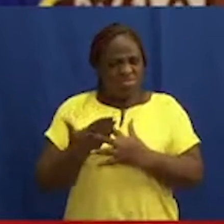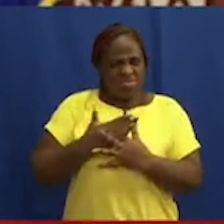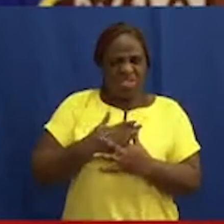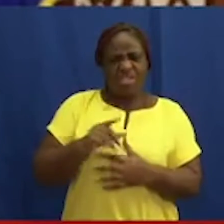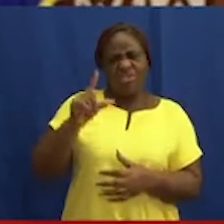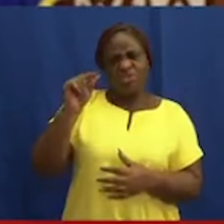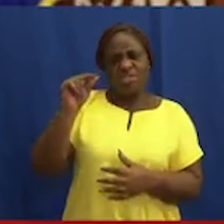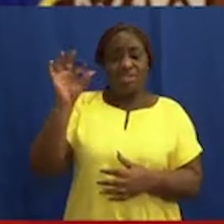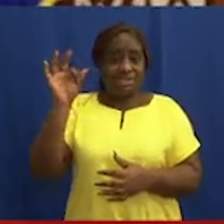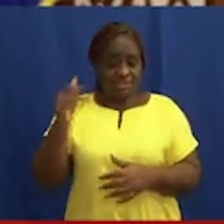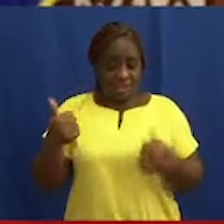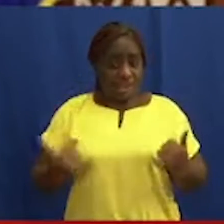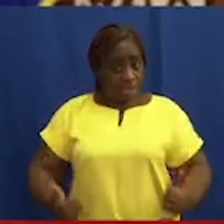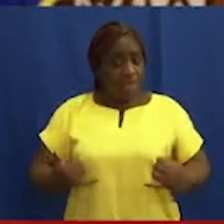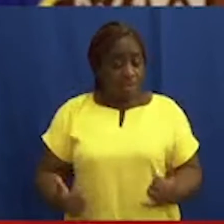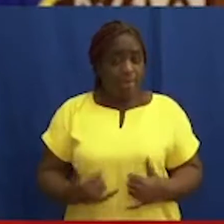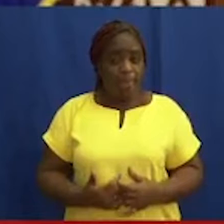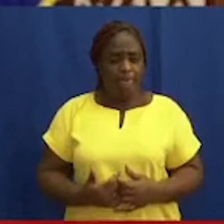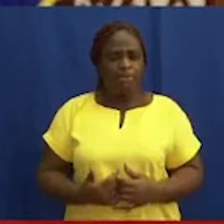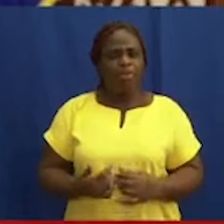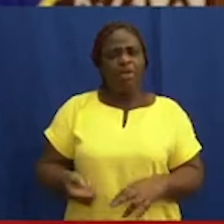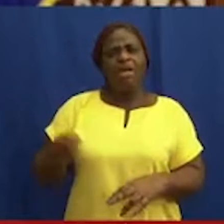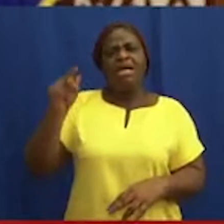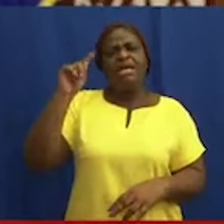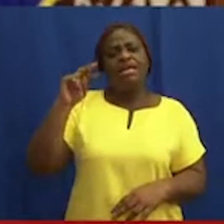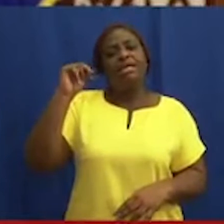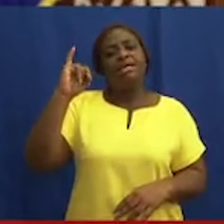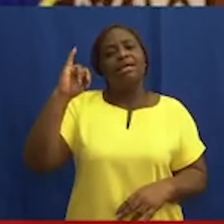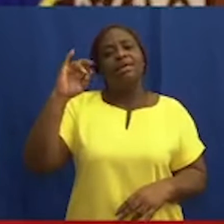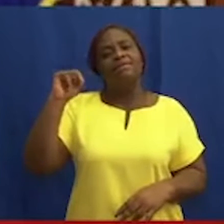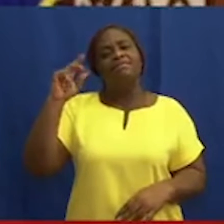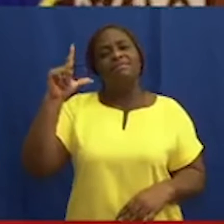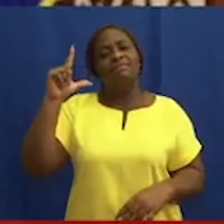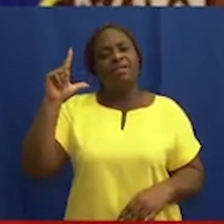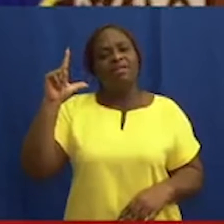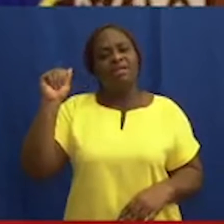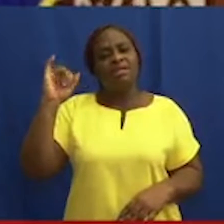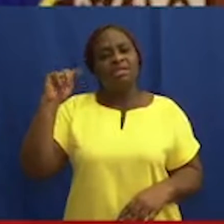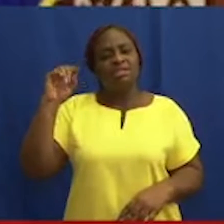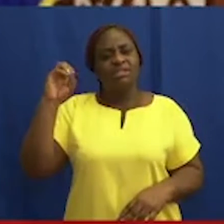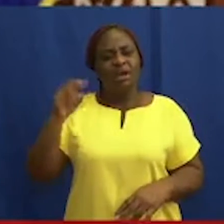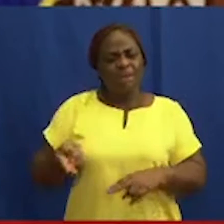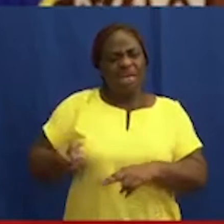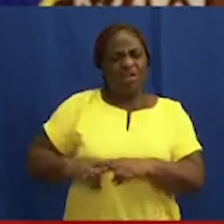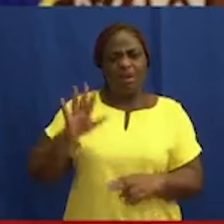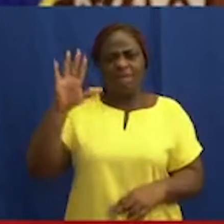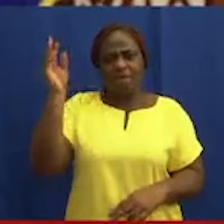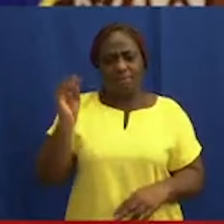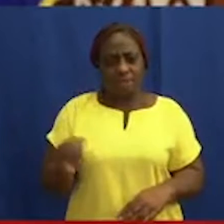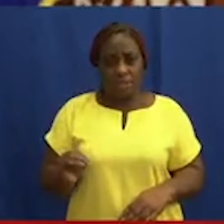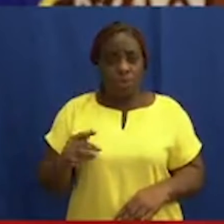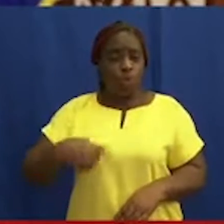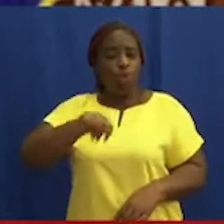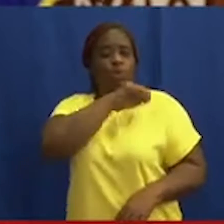Ghana, dalili kenan na shigowa gidajenku da yammacin nan domin neman taimakonku a lokacin da mu duka